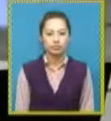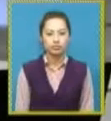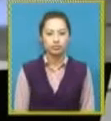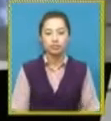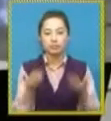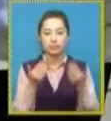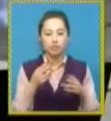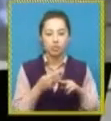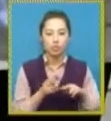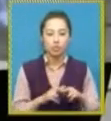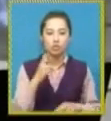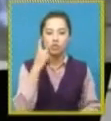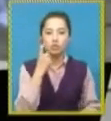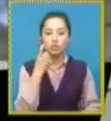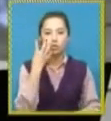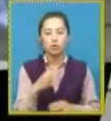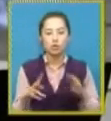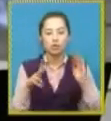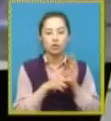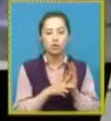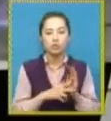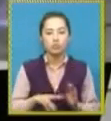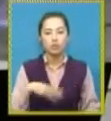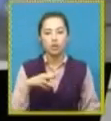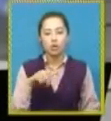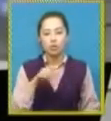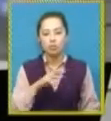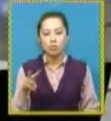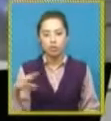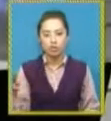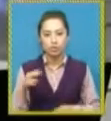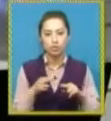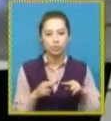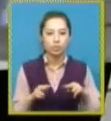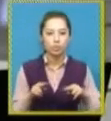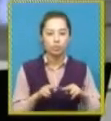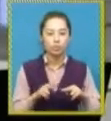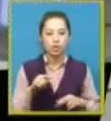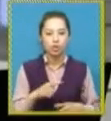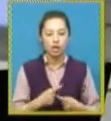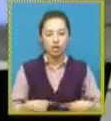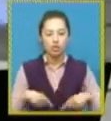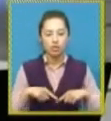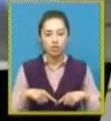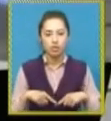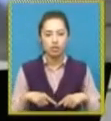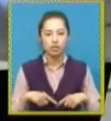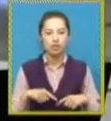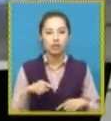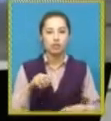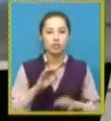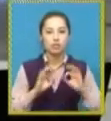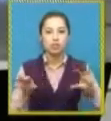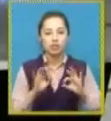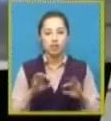Биылғы бюджеттің көлемі 148 миллиард 665 миллион теңгеге ұлғаймақ. Бұл турасы тұрақты комиссияның мәжілісінде мәлім болды. Айта кету керек,